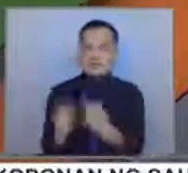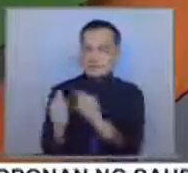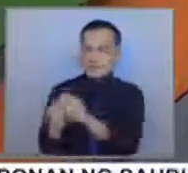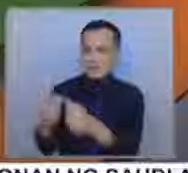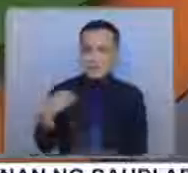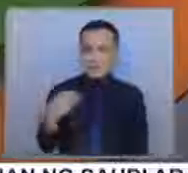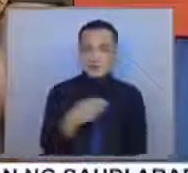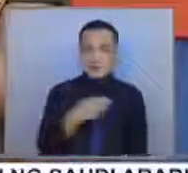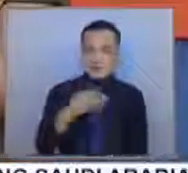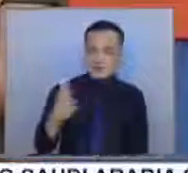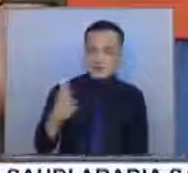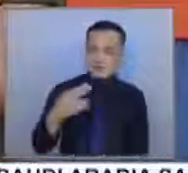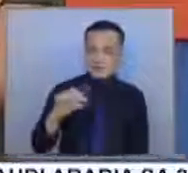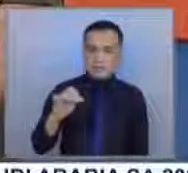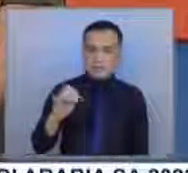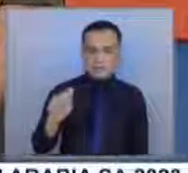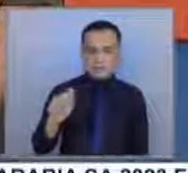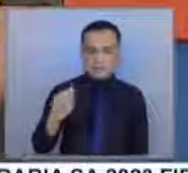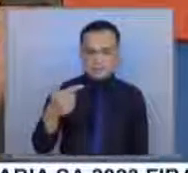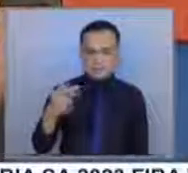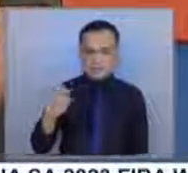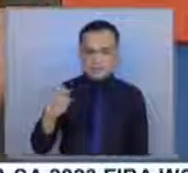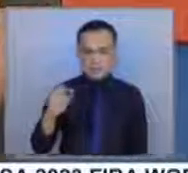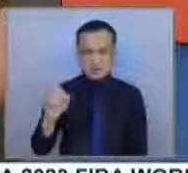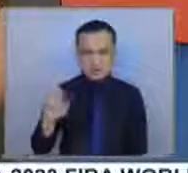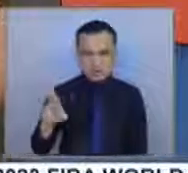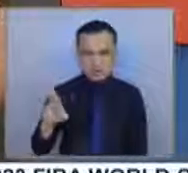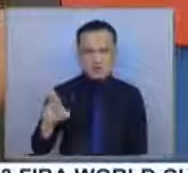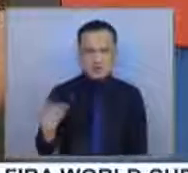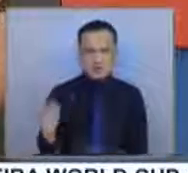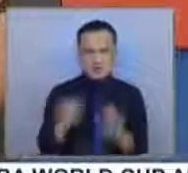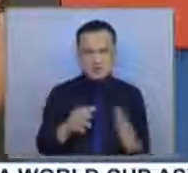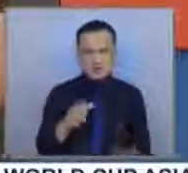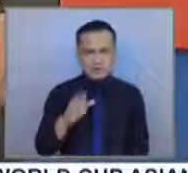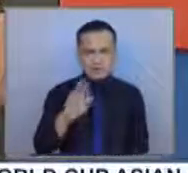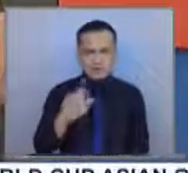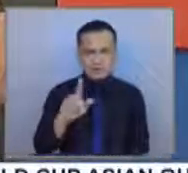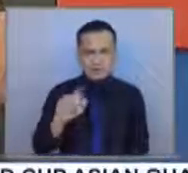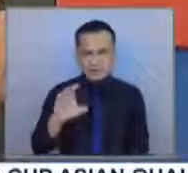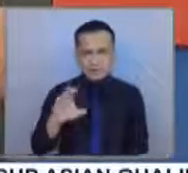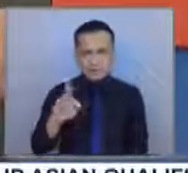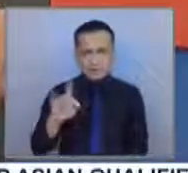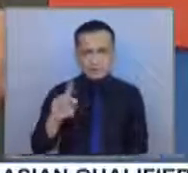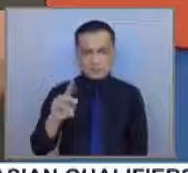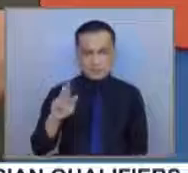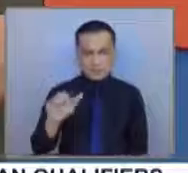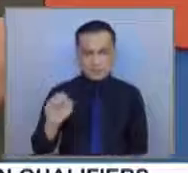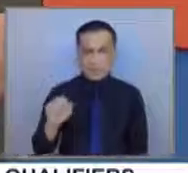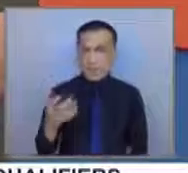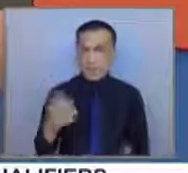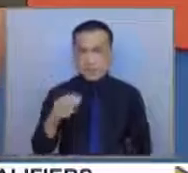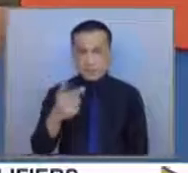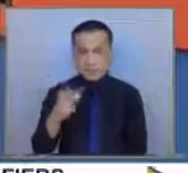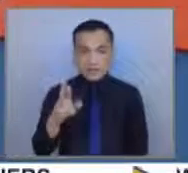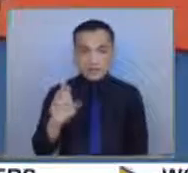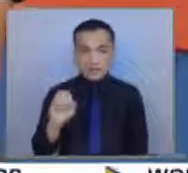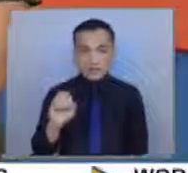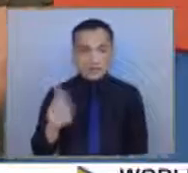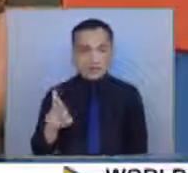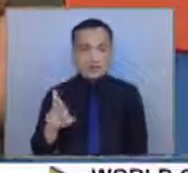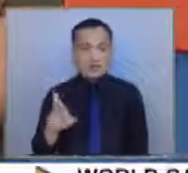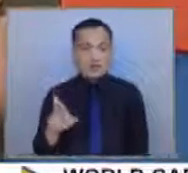sina Gregor Candelon, Ronick De Los Reyes. Ay wala si Gregor, no? Si Sir Ronick at ang kanilang